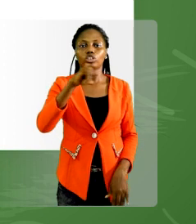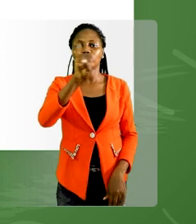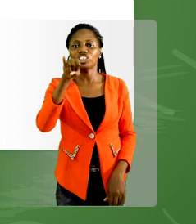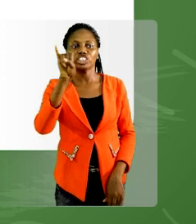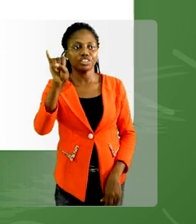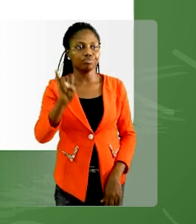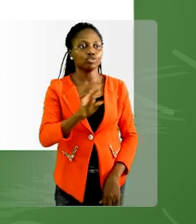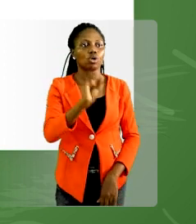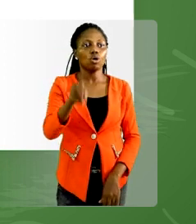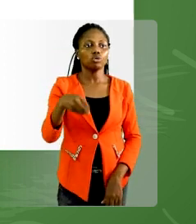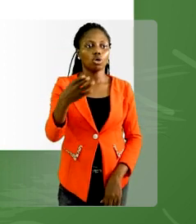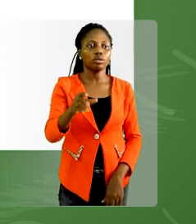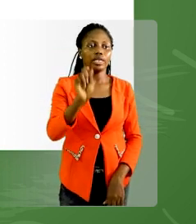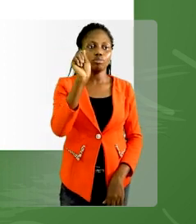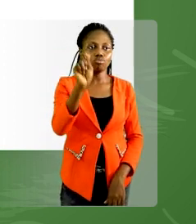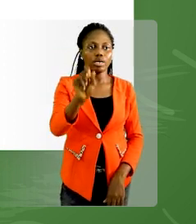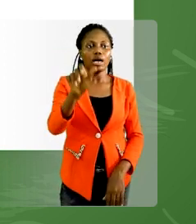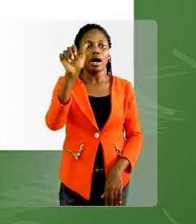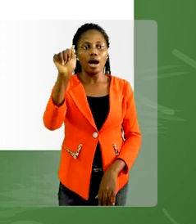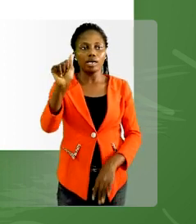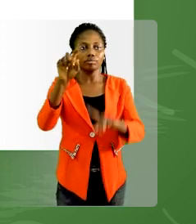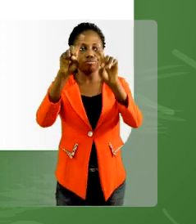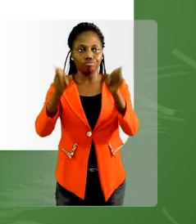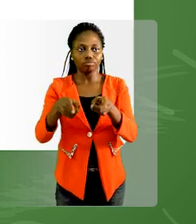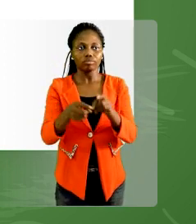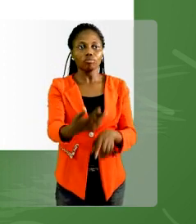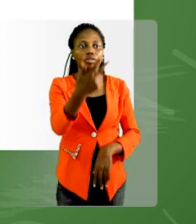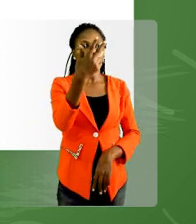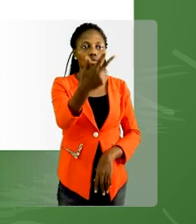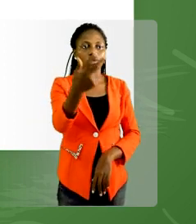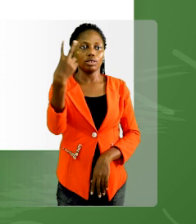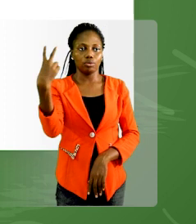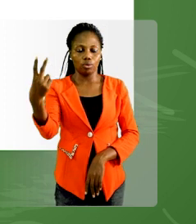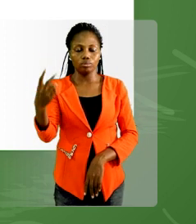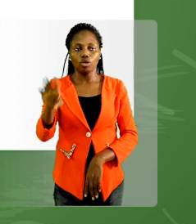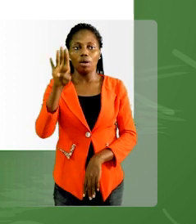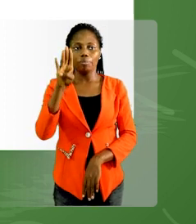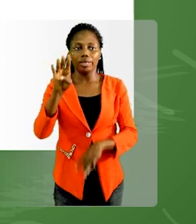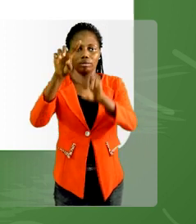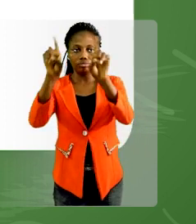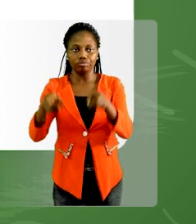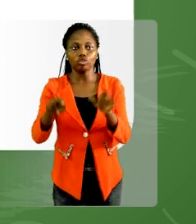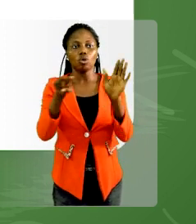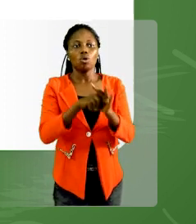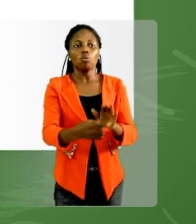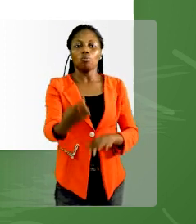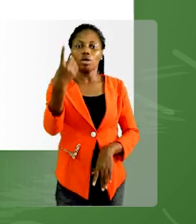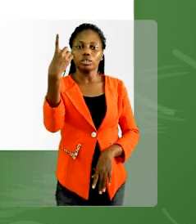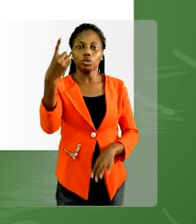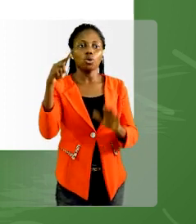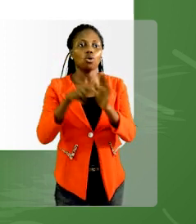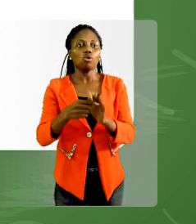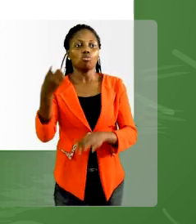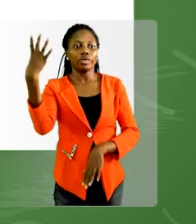les points A de coordonnées 3, 2, B de coordonnées moins 1, moins 4